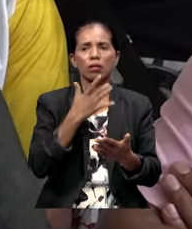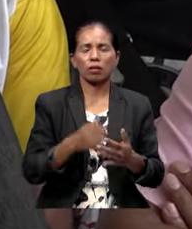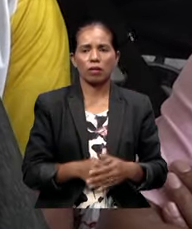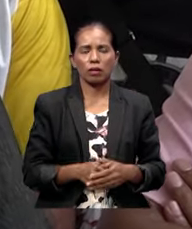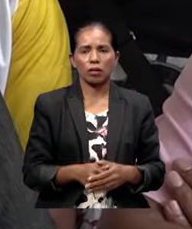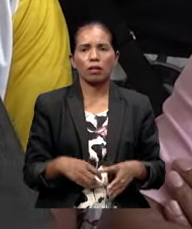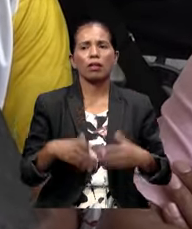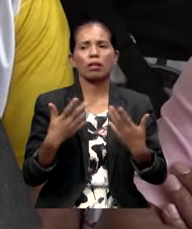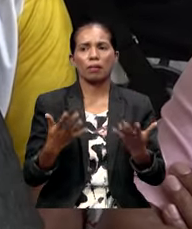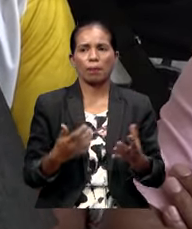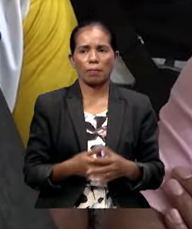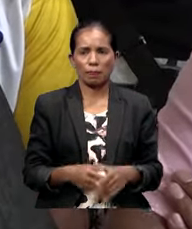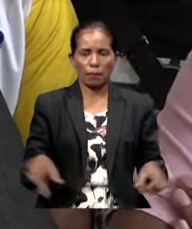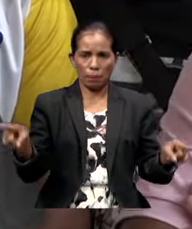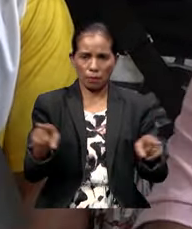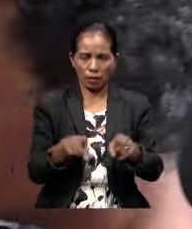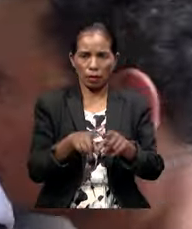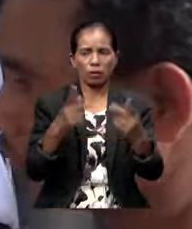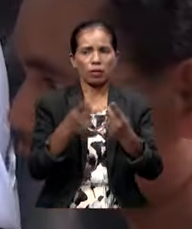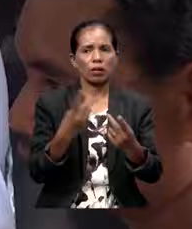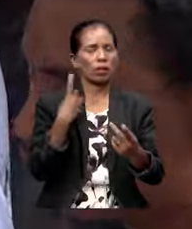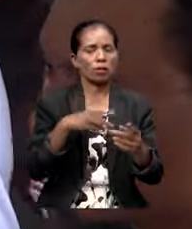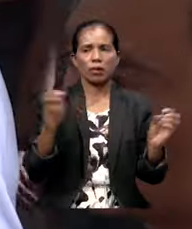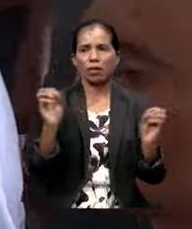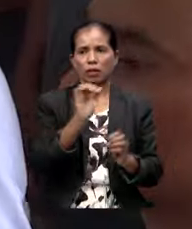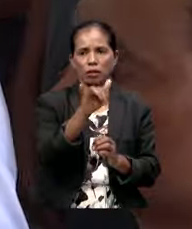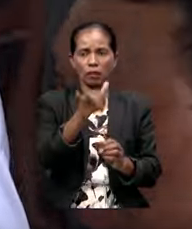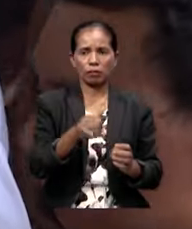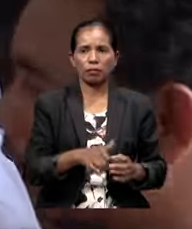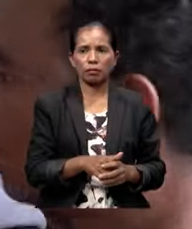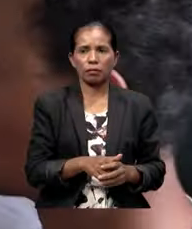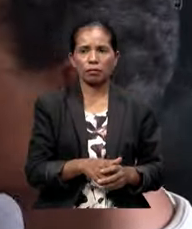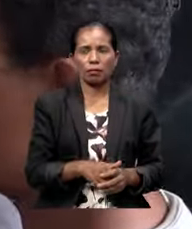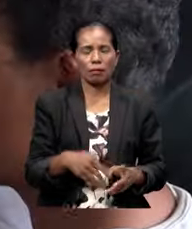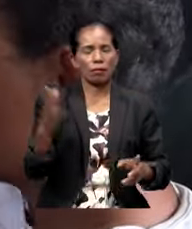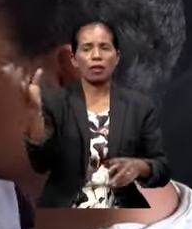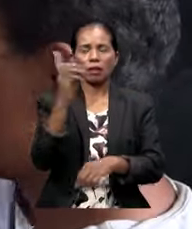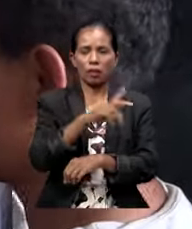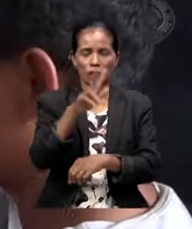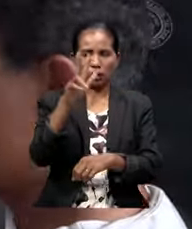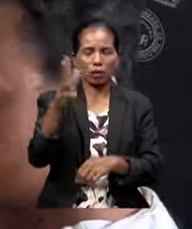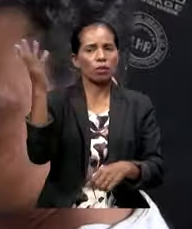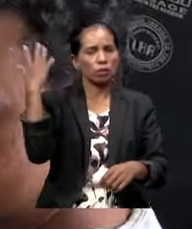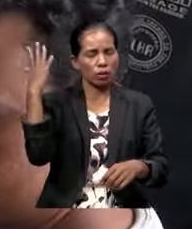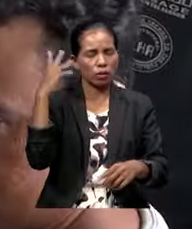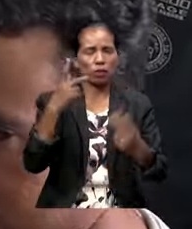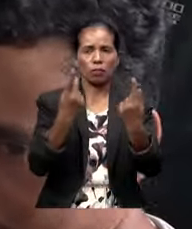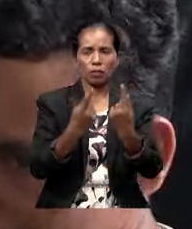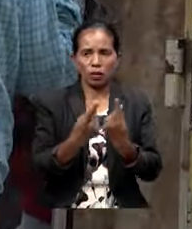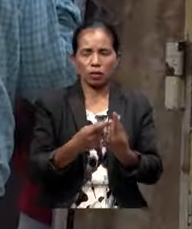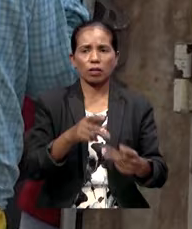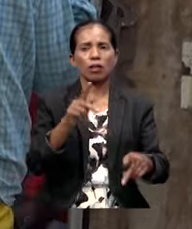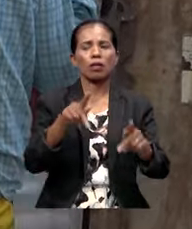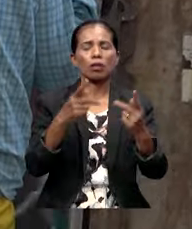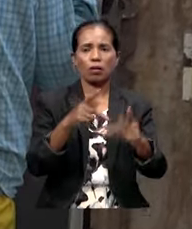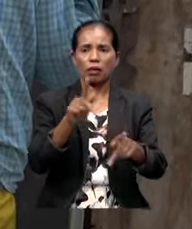hiretan nebe hanesan empresa lokal ami la konkorna situasaun ne acontece ona badala rua tamba antes ne empresa refere obriga